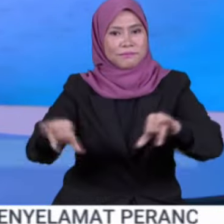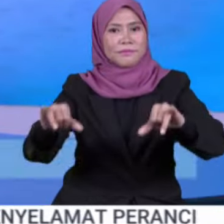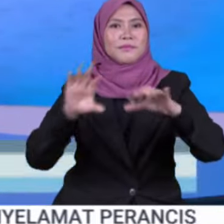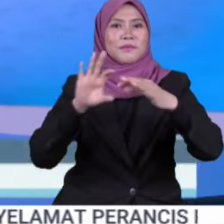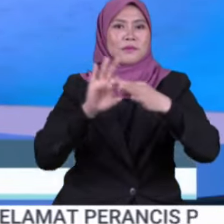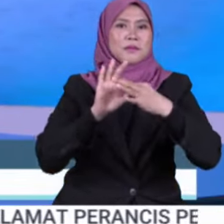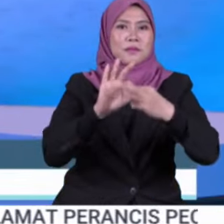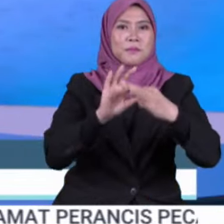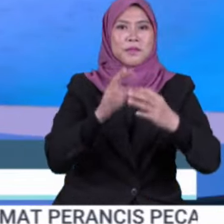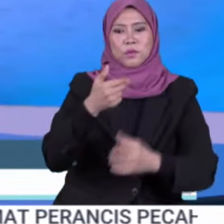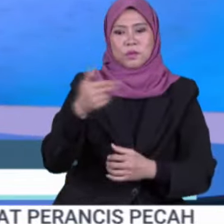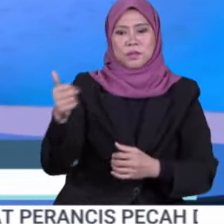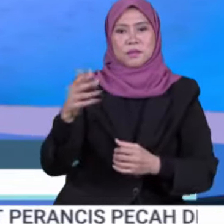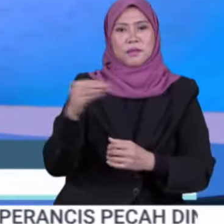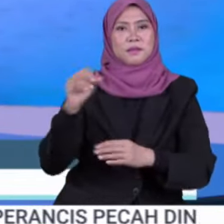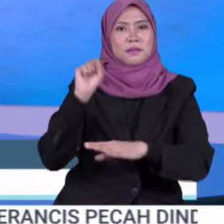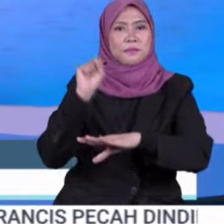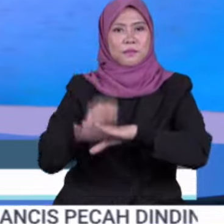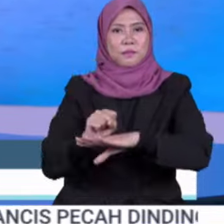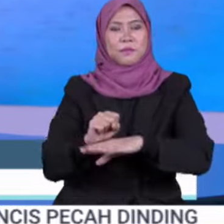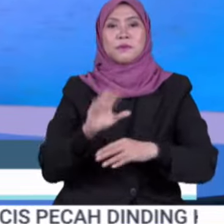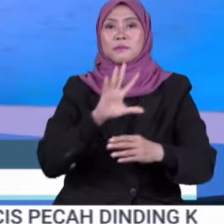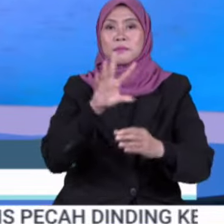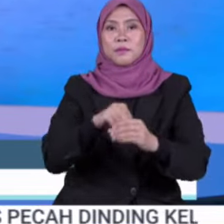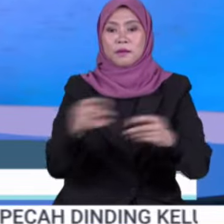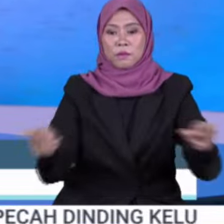kerjasama Indonesia dan Singapura yang melibatkan kawasan perairan